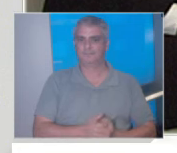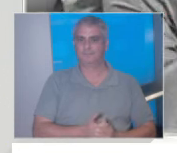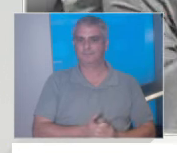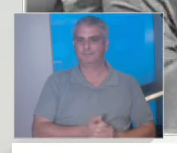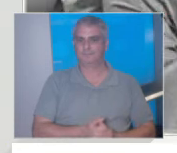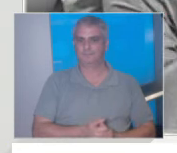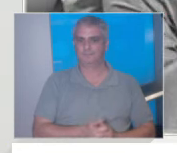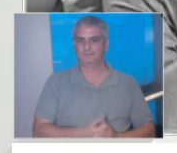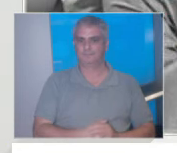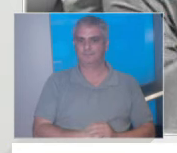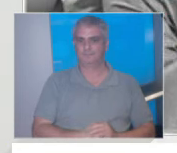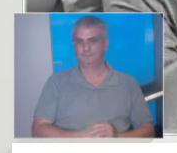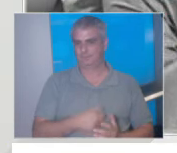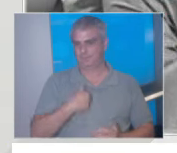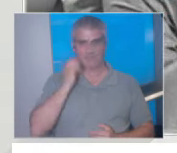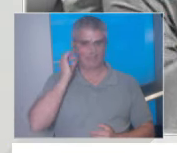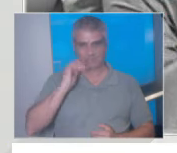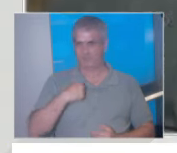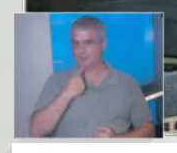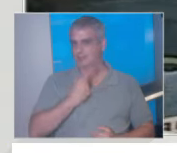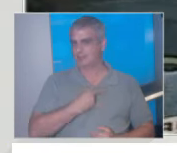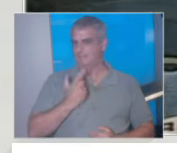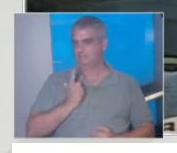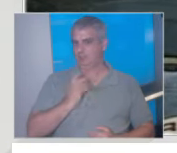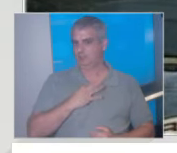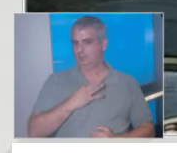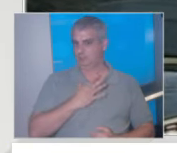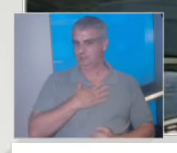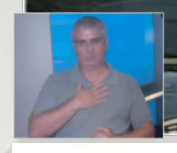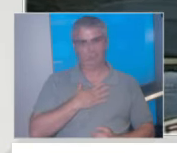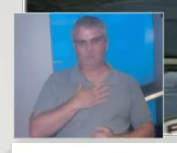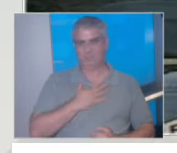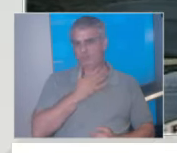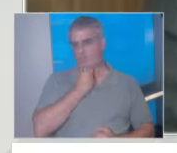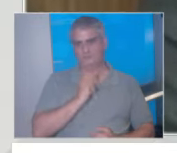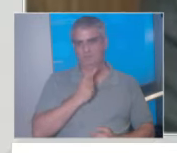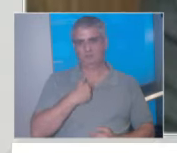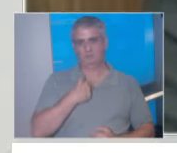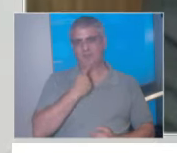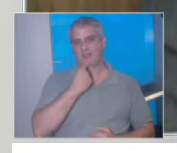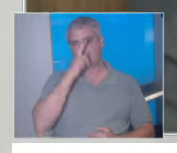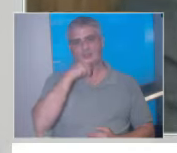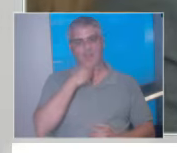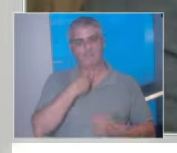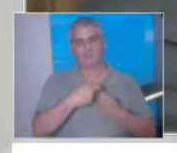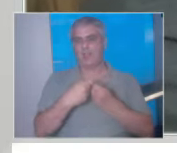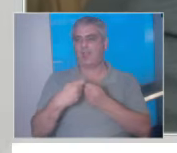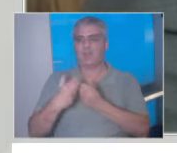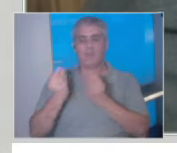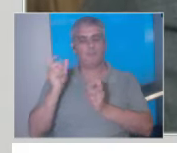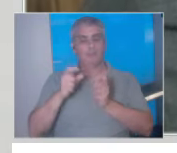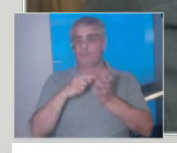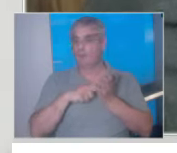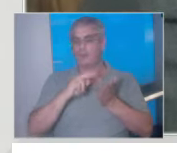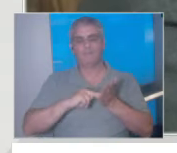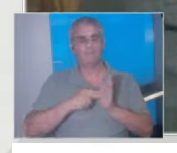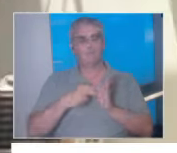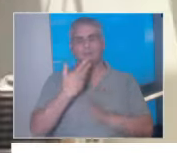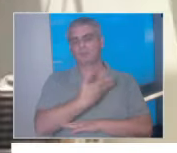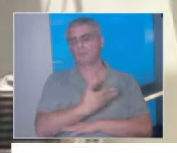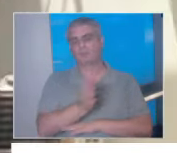אני אומר לך מה, אני בתור ילדה, אני יכולה להביא לך את החוויה האישית שלי, זה שזה לא פייר שאני צריכה לחלק את האבא עם כל כך הרבה אנשים, כי אבא היה לו מדיניות של